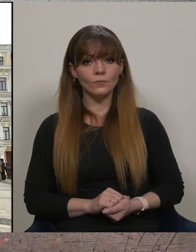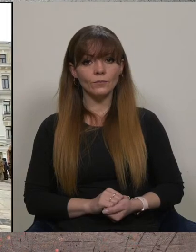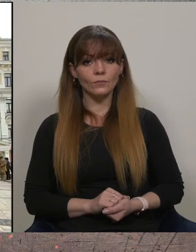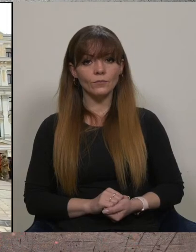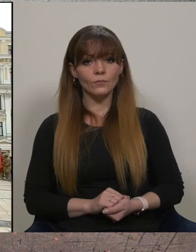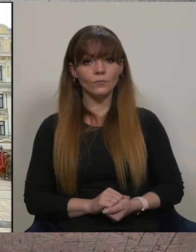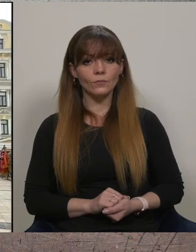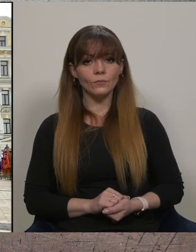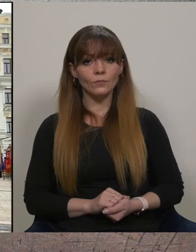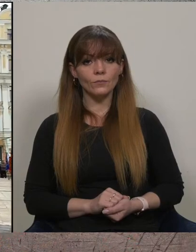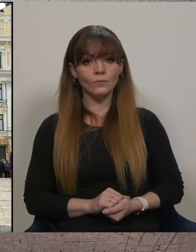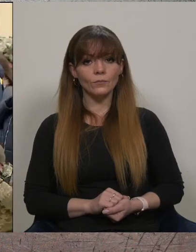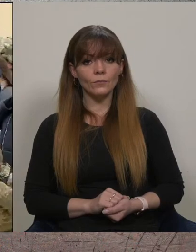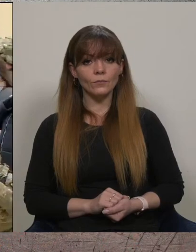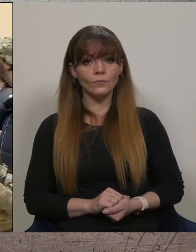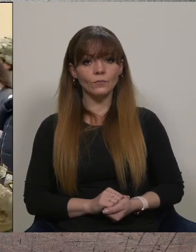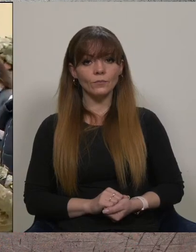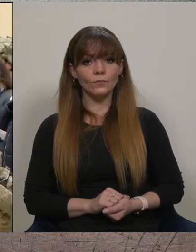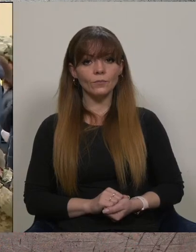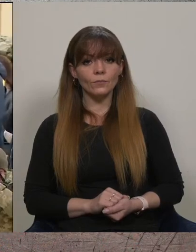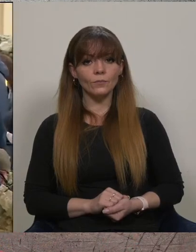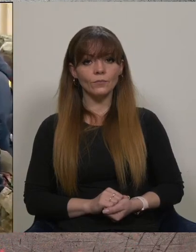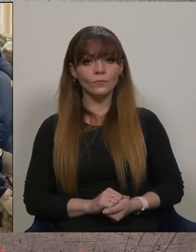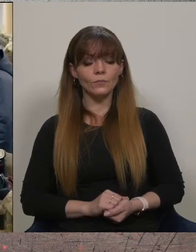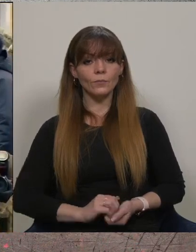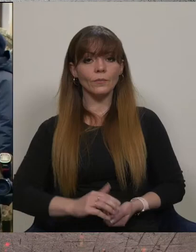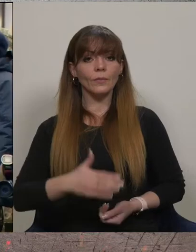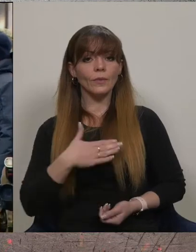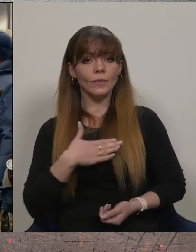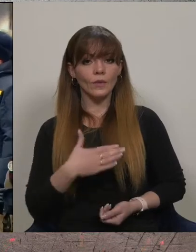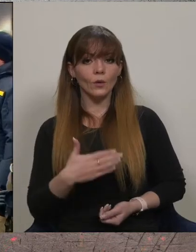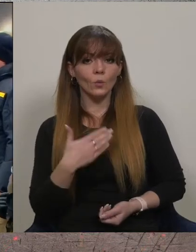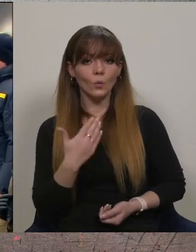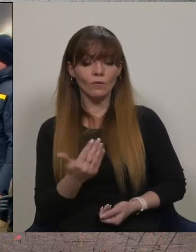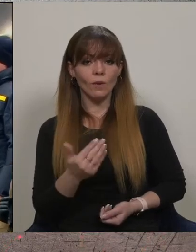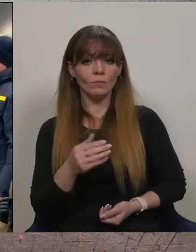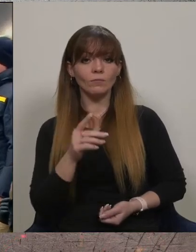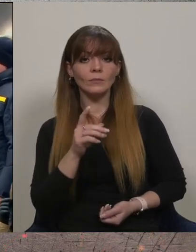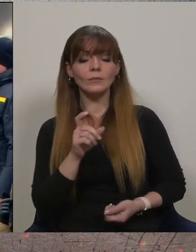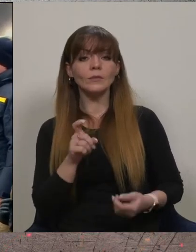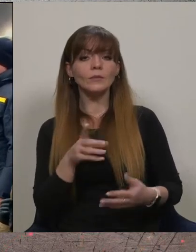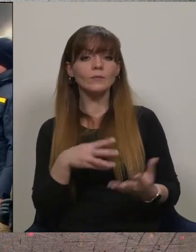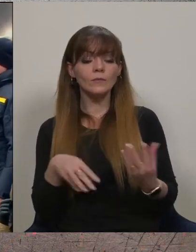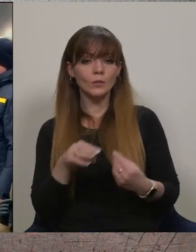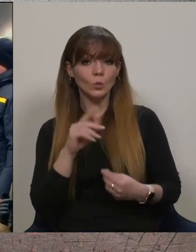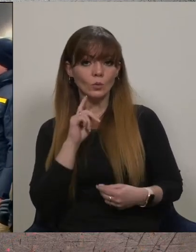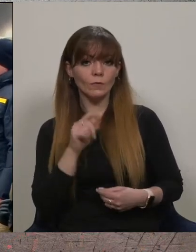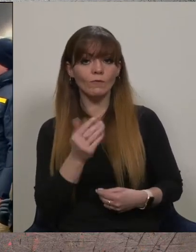Ваш